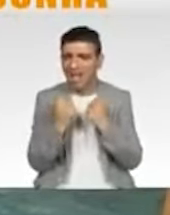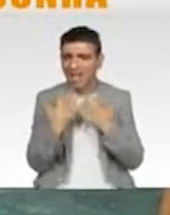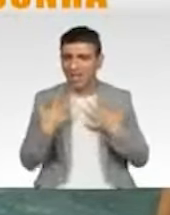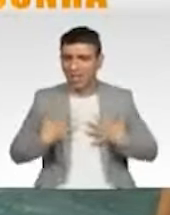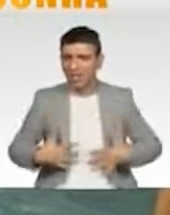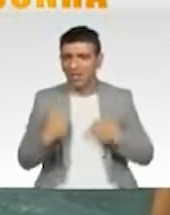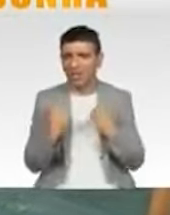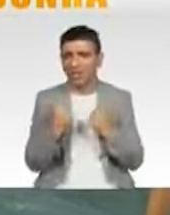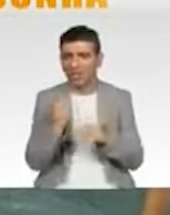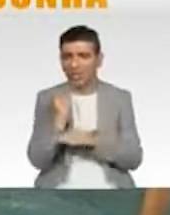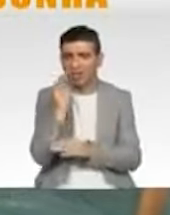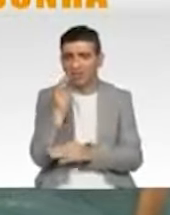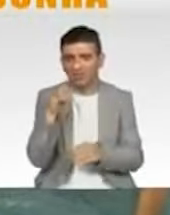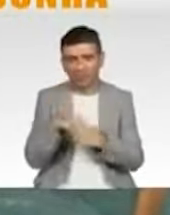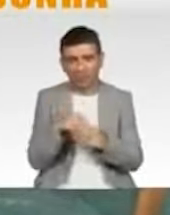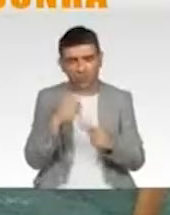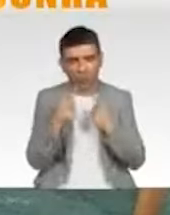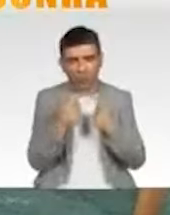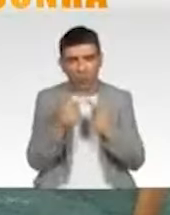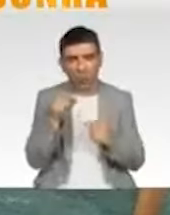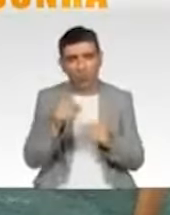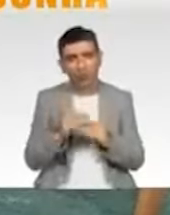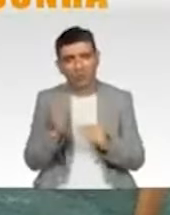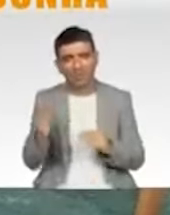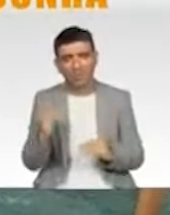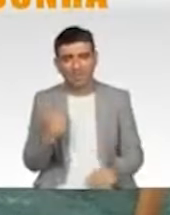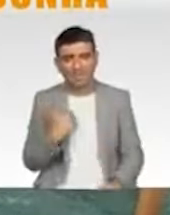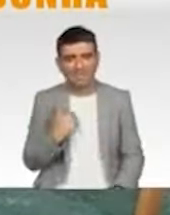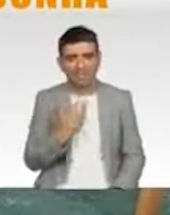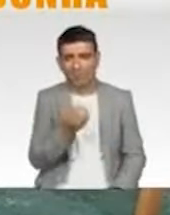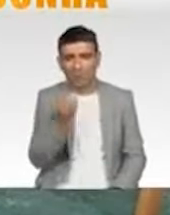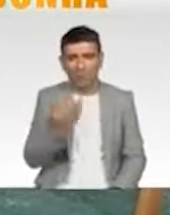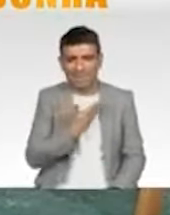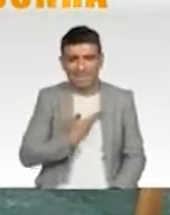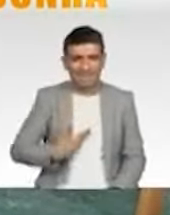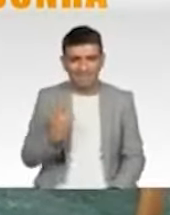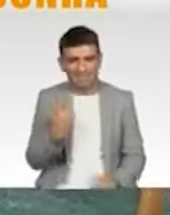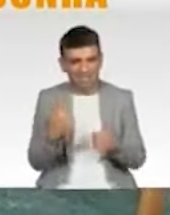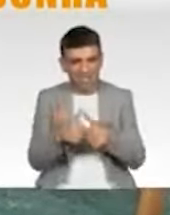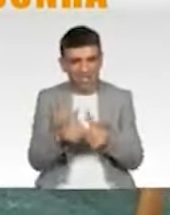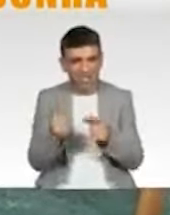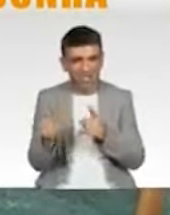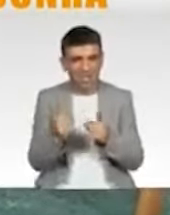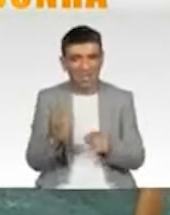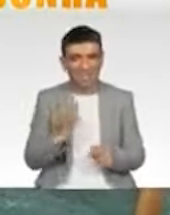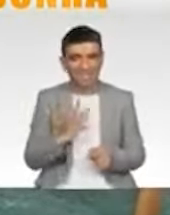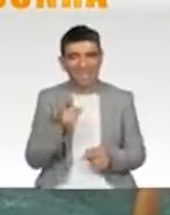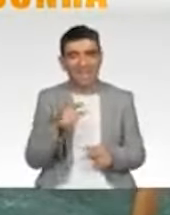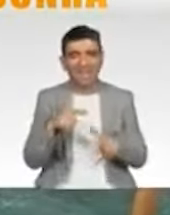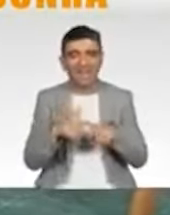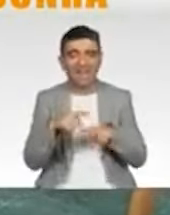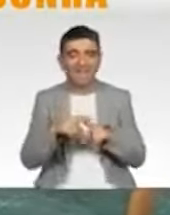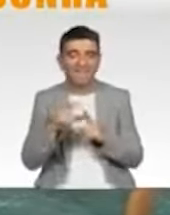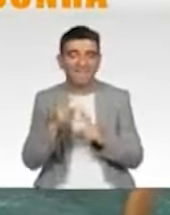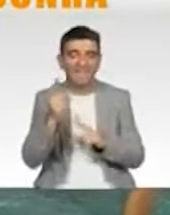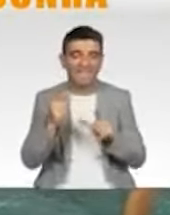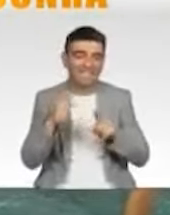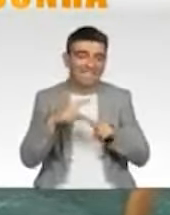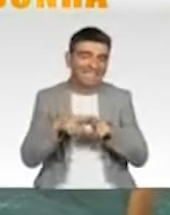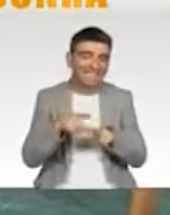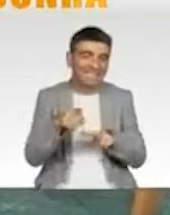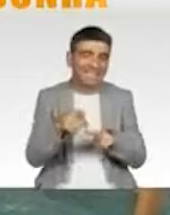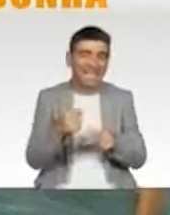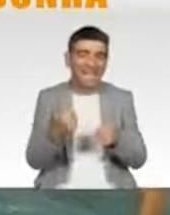efendim. Onun dışında bizim biliyorsunuz çok sevdiğimiz bir çift var. Kamerunlu kardeşim Fadila ve eşi